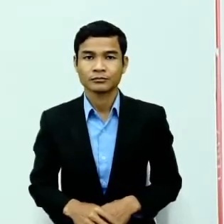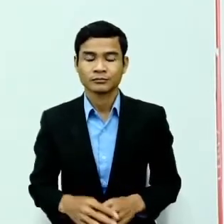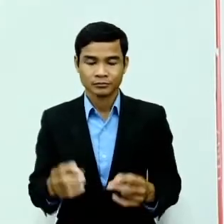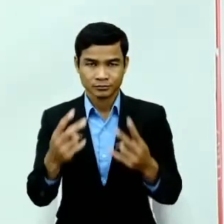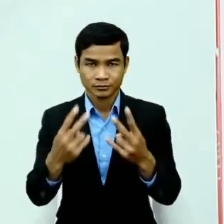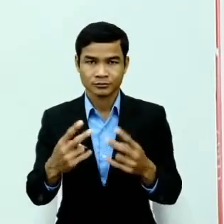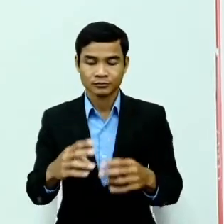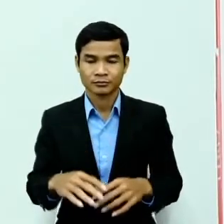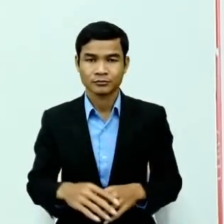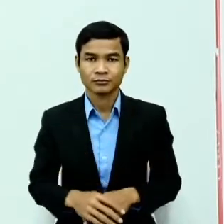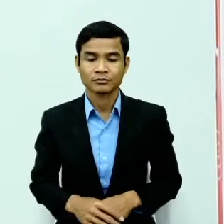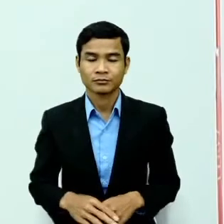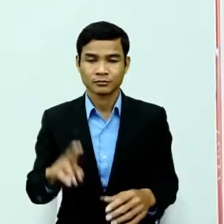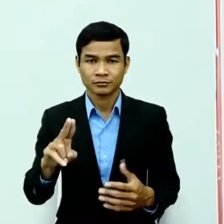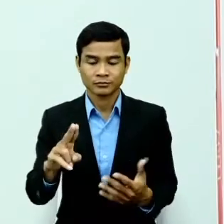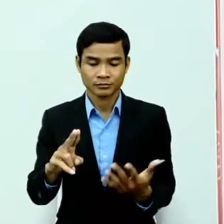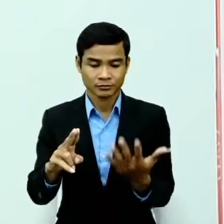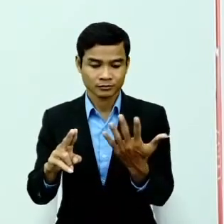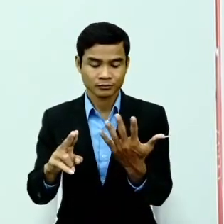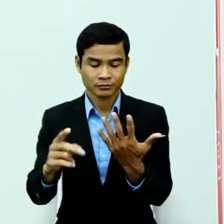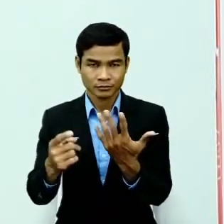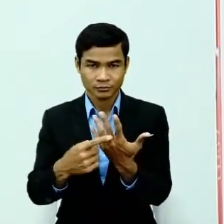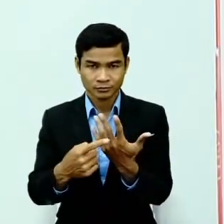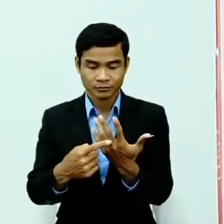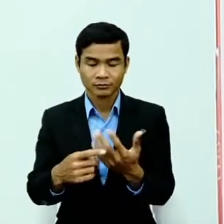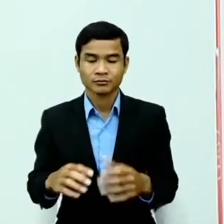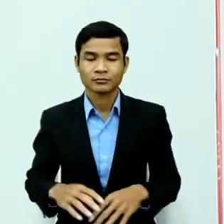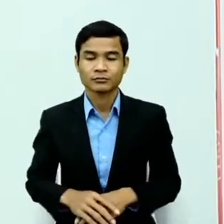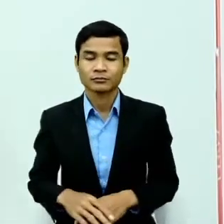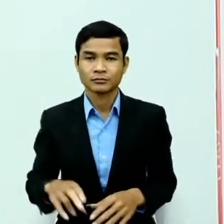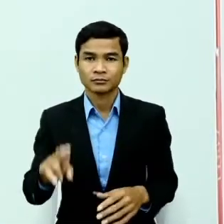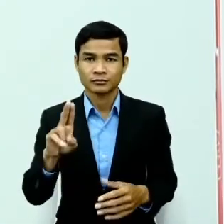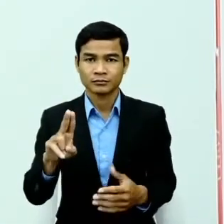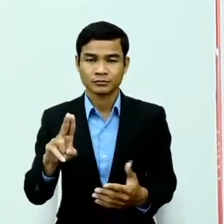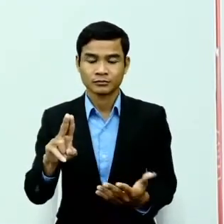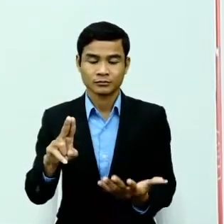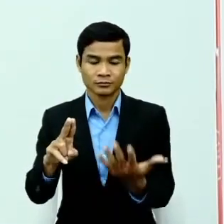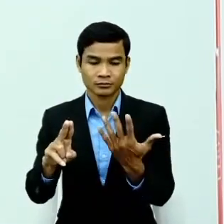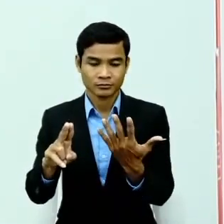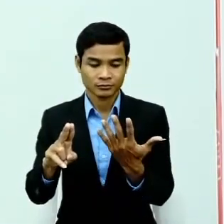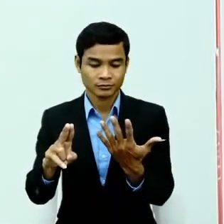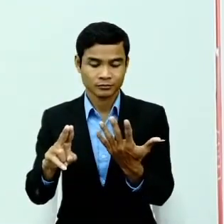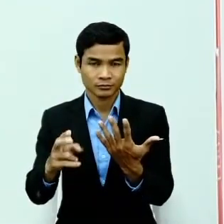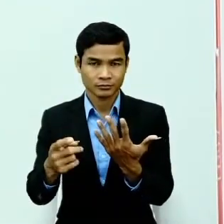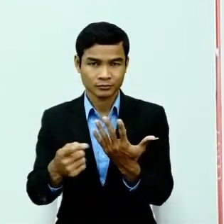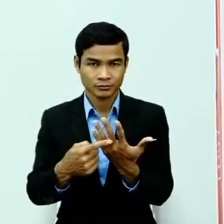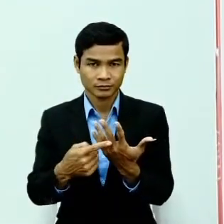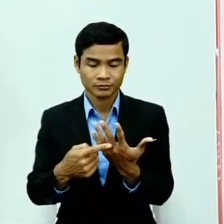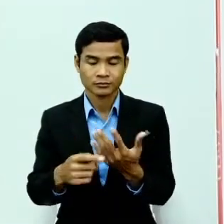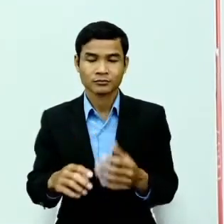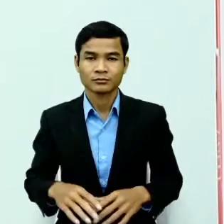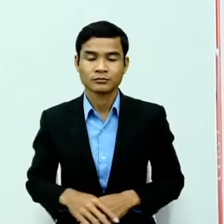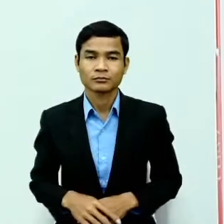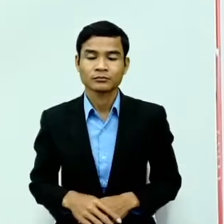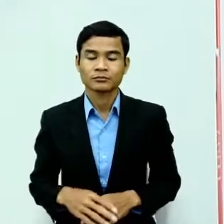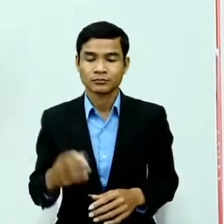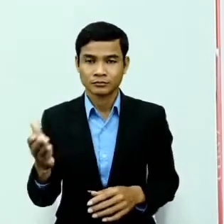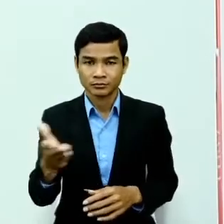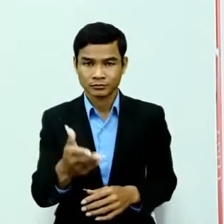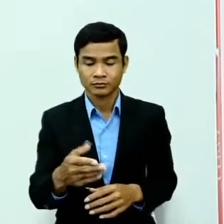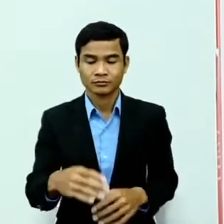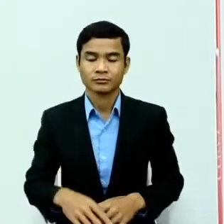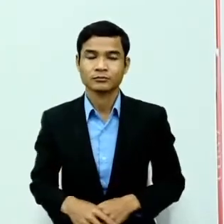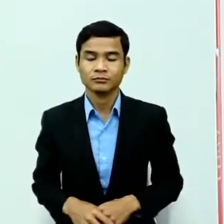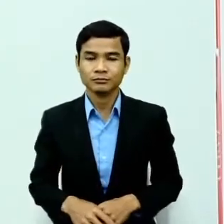tiếng toán ó ấm ấm ó ấm ấm chà con